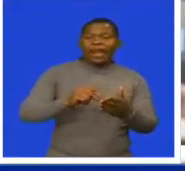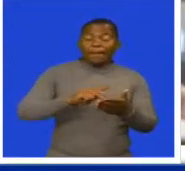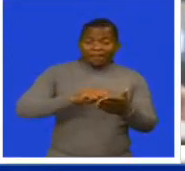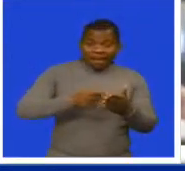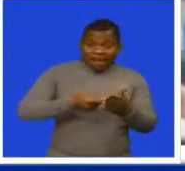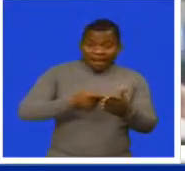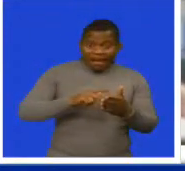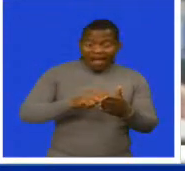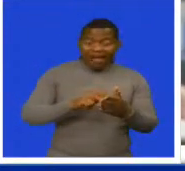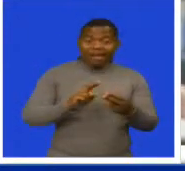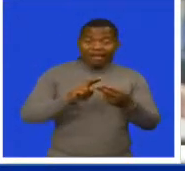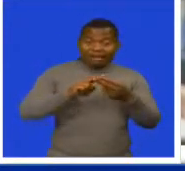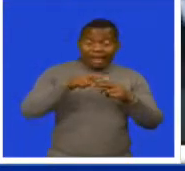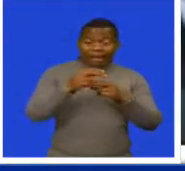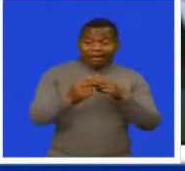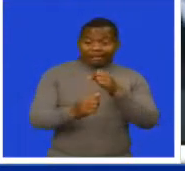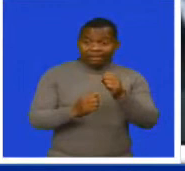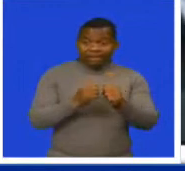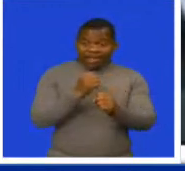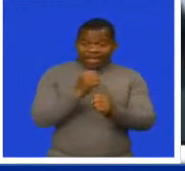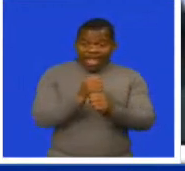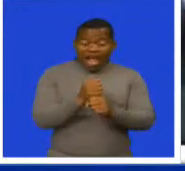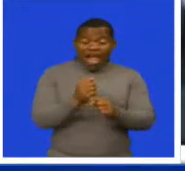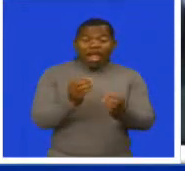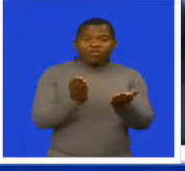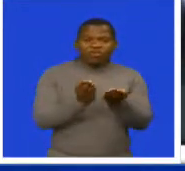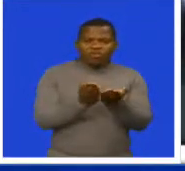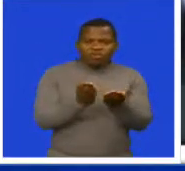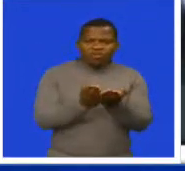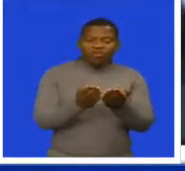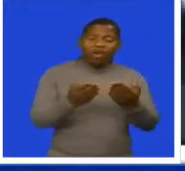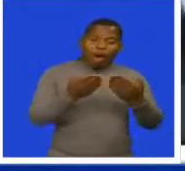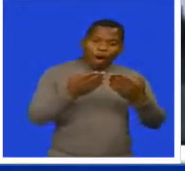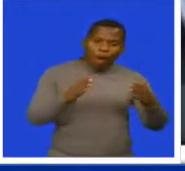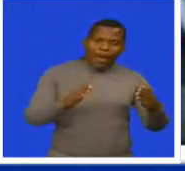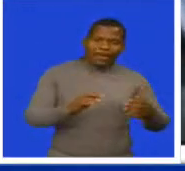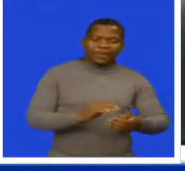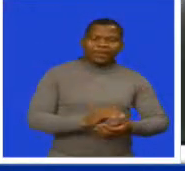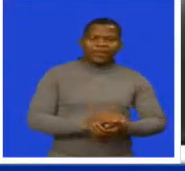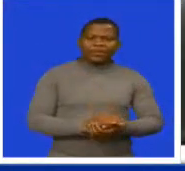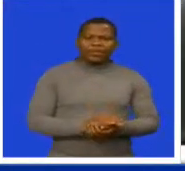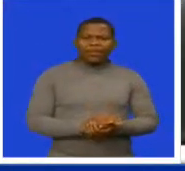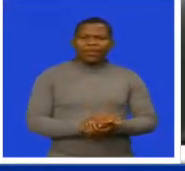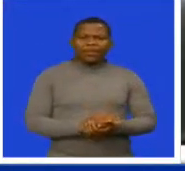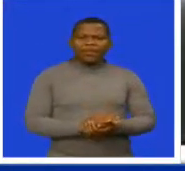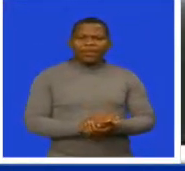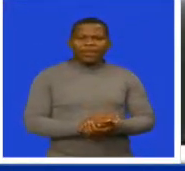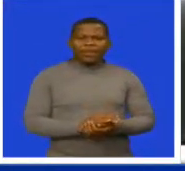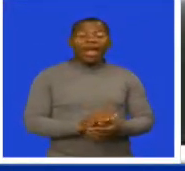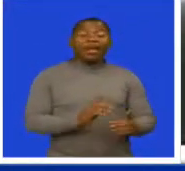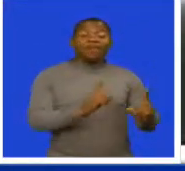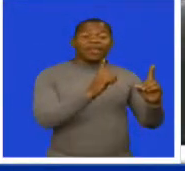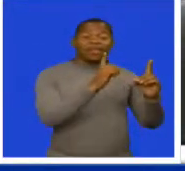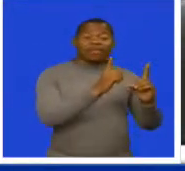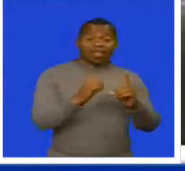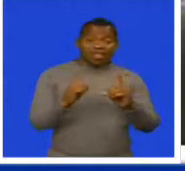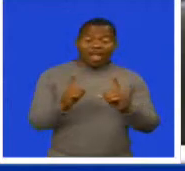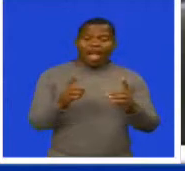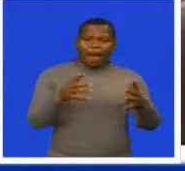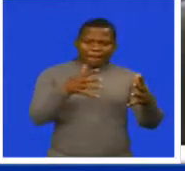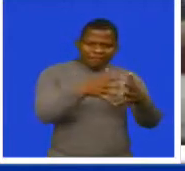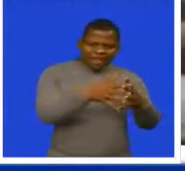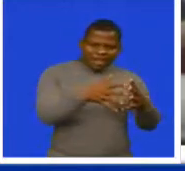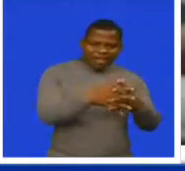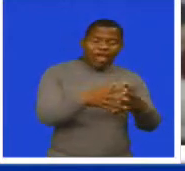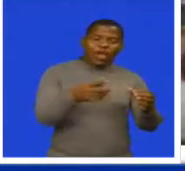nhloko betikolo aletincane. Livati inkinga labacabanga kutsi batohlangabetana nato ngenxa ye-COVID-19 uma tikolo ativulwa. Lobu